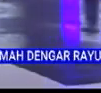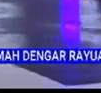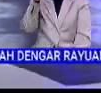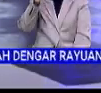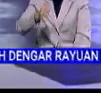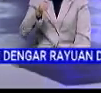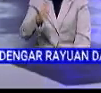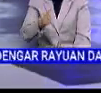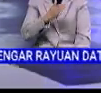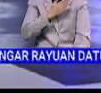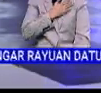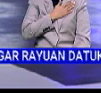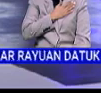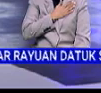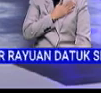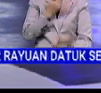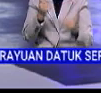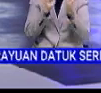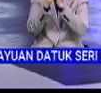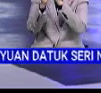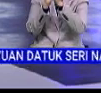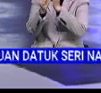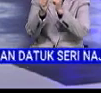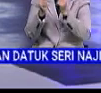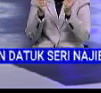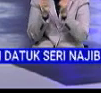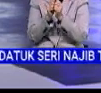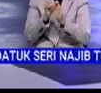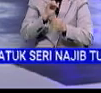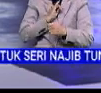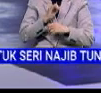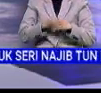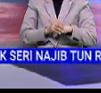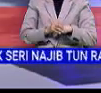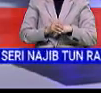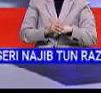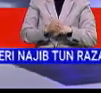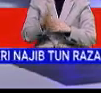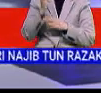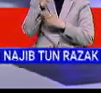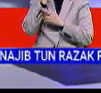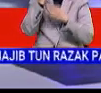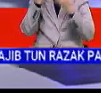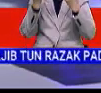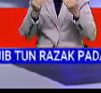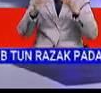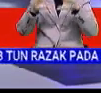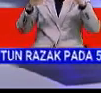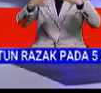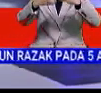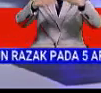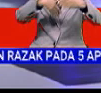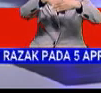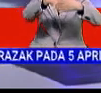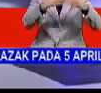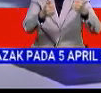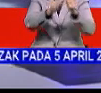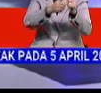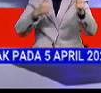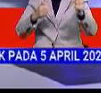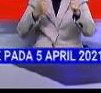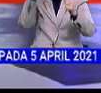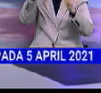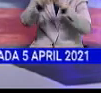Assalamualaikum dan salam sejahtera. Edisi Sukan anda bersama saya, Ifah Hazim. Menyedari skuad bola sepak kebangsaan jauh ketinggalan dari